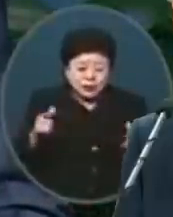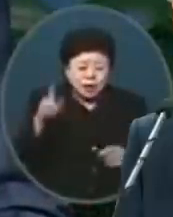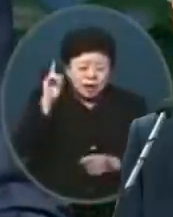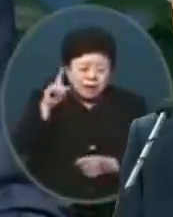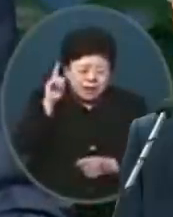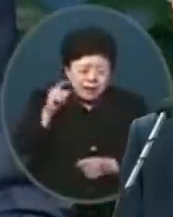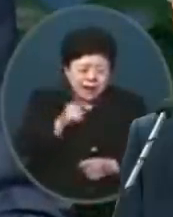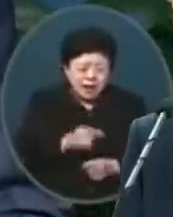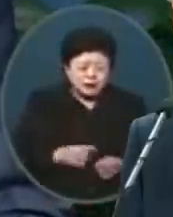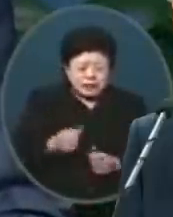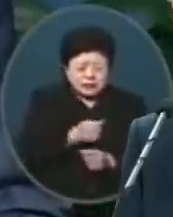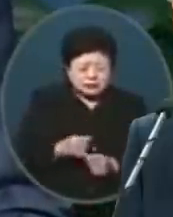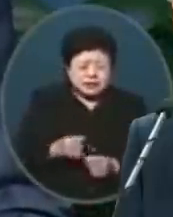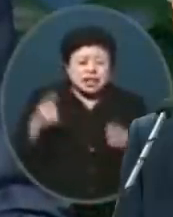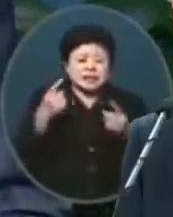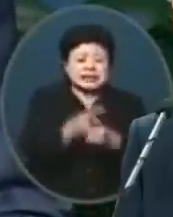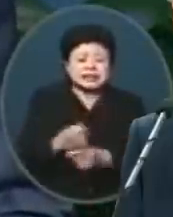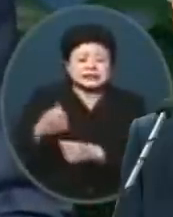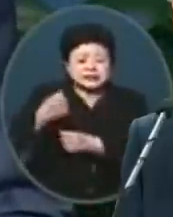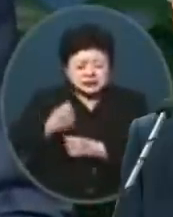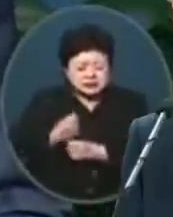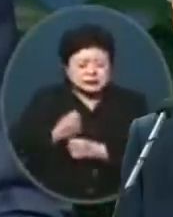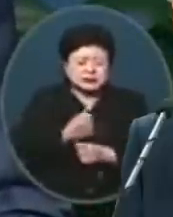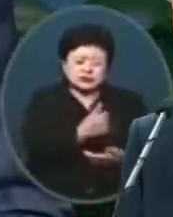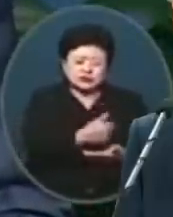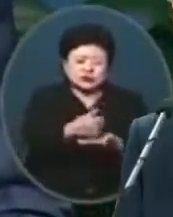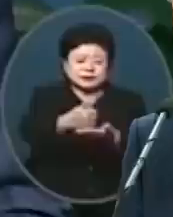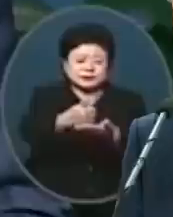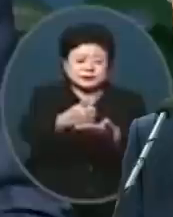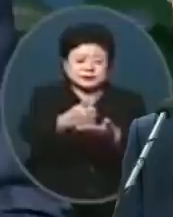날마다 우리의 짐을 지시는